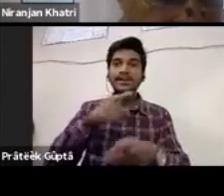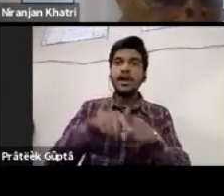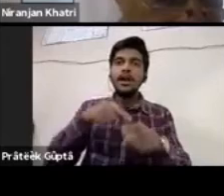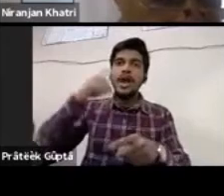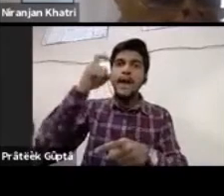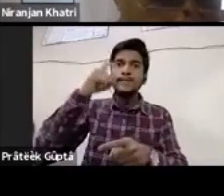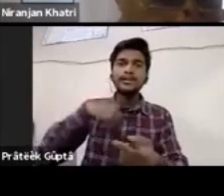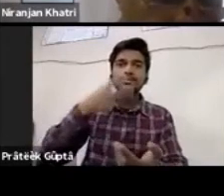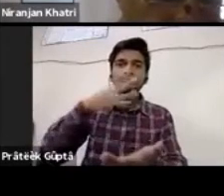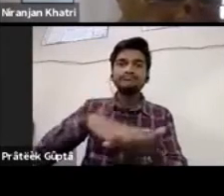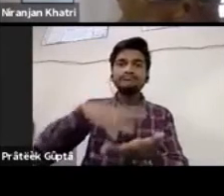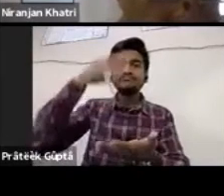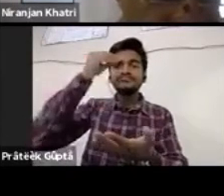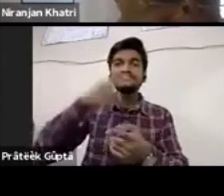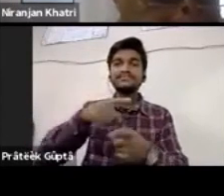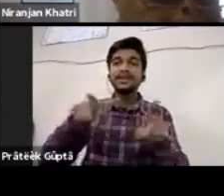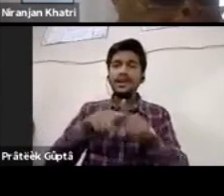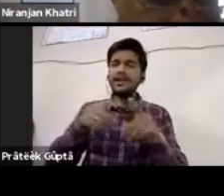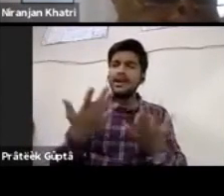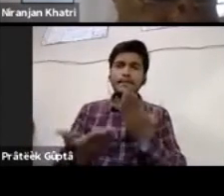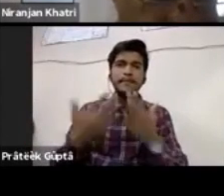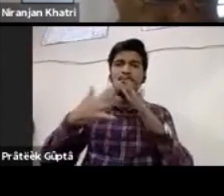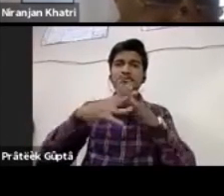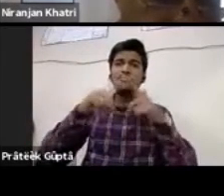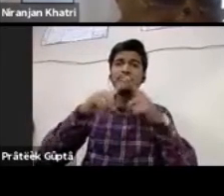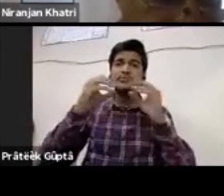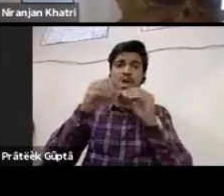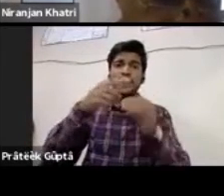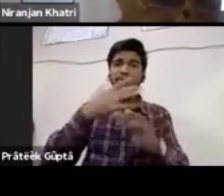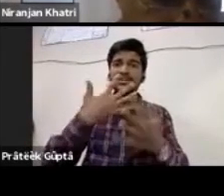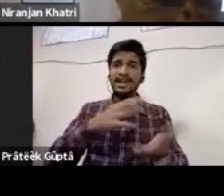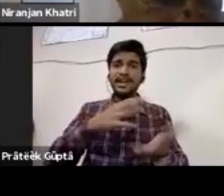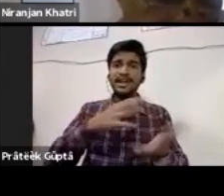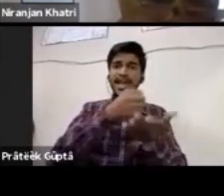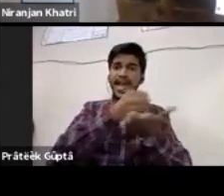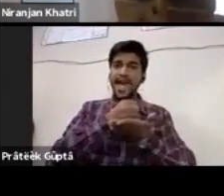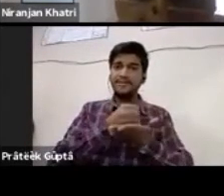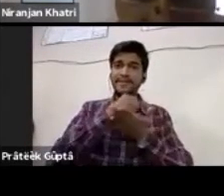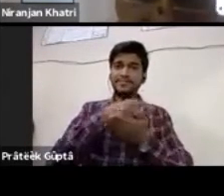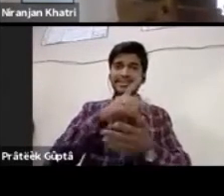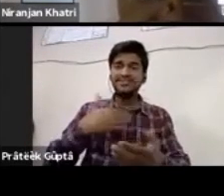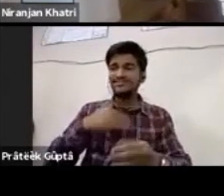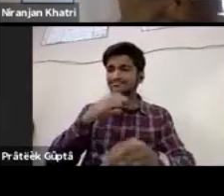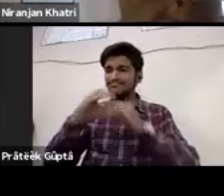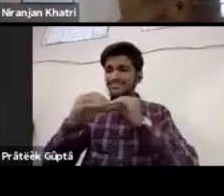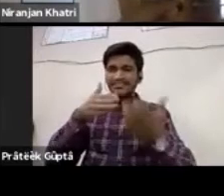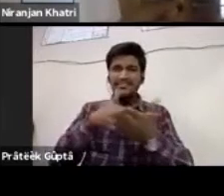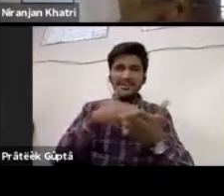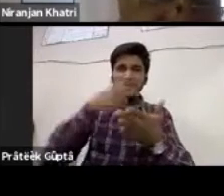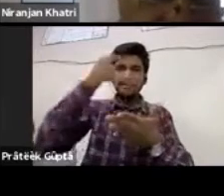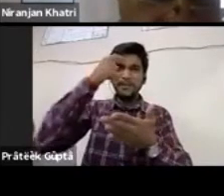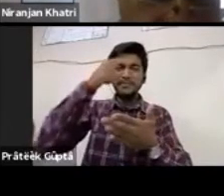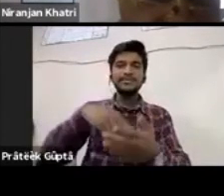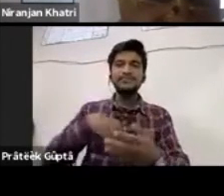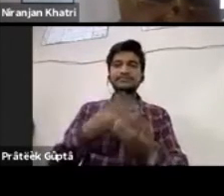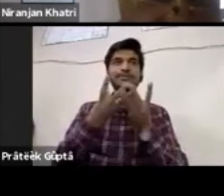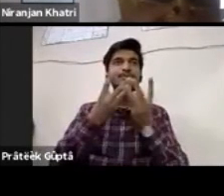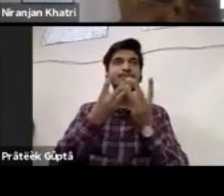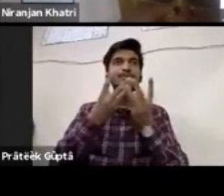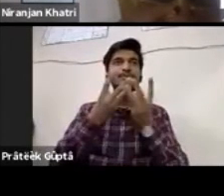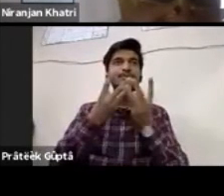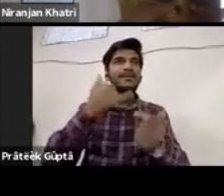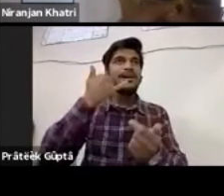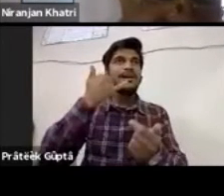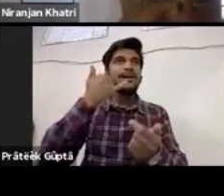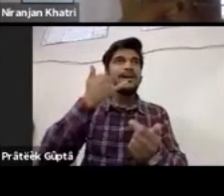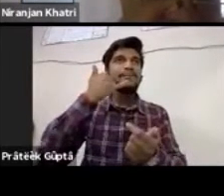वेबसाइट और सम मतलब हेल्पलाइन जिसके थ्रू हम जो भी बैरियर आ रहा है और ऑन द स्पॉट हम